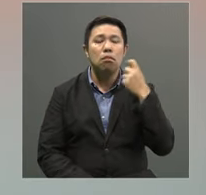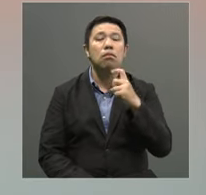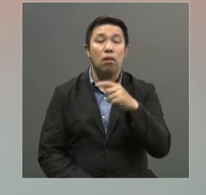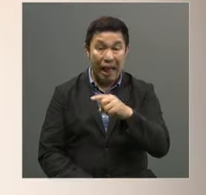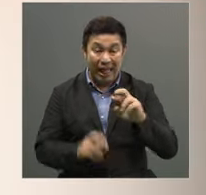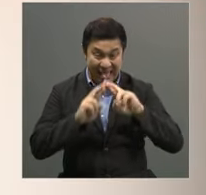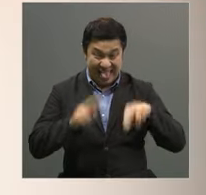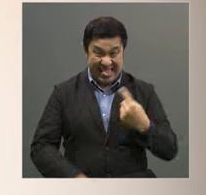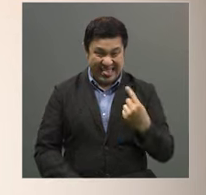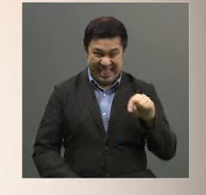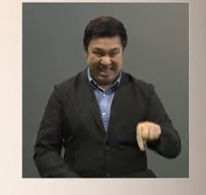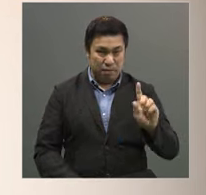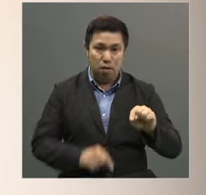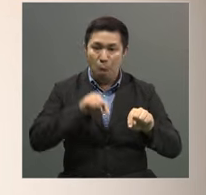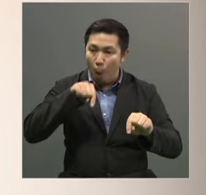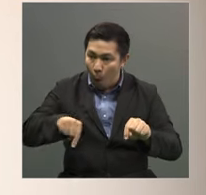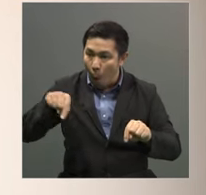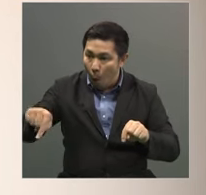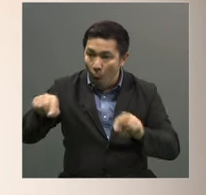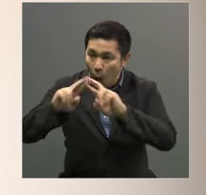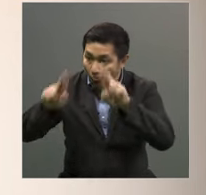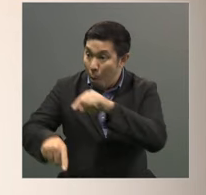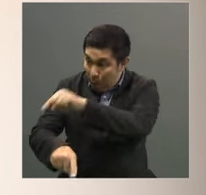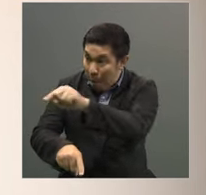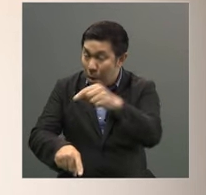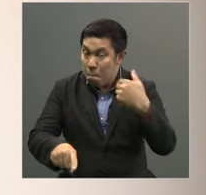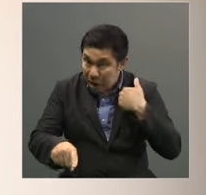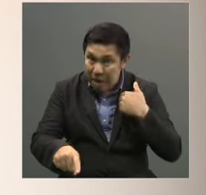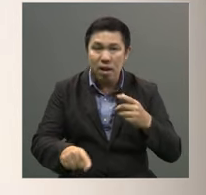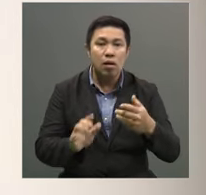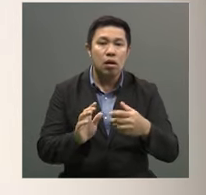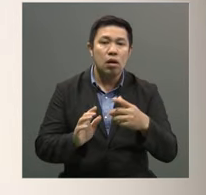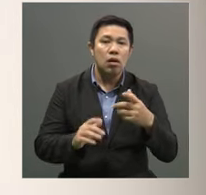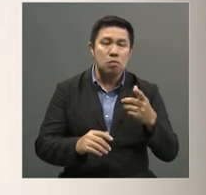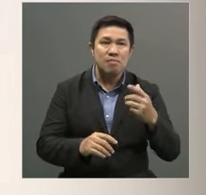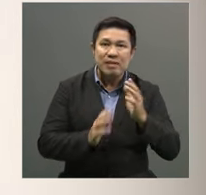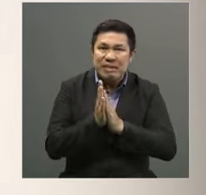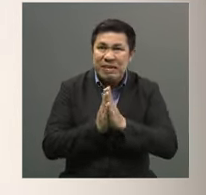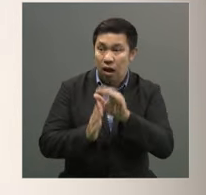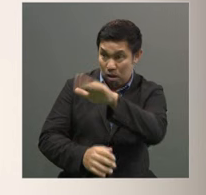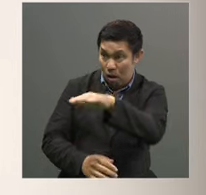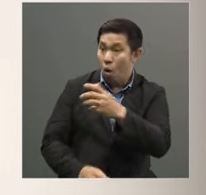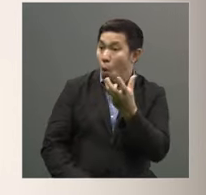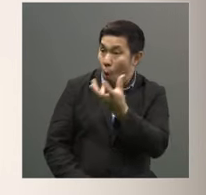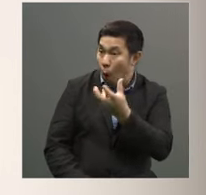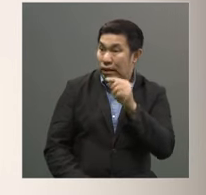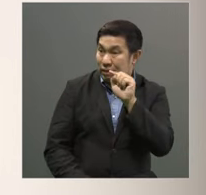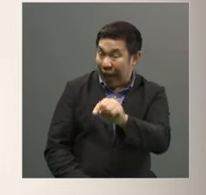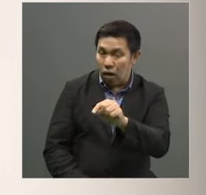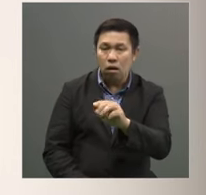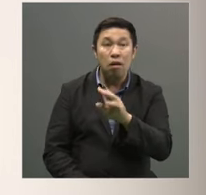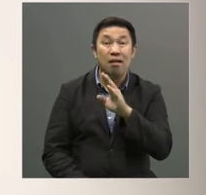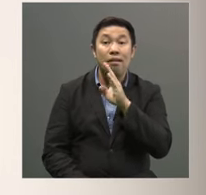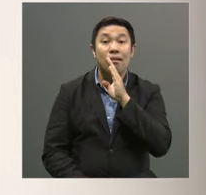ใช่แค่ร้านนี้ร้านเดียวนะคะมีร้านอื่นที่โดนแบบเดียวกันด้วยมีทั้งที่ทำทีจะสั่งวายจากร้านพอร้านบอกไม่มีก็อ้างว่า